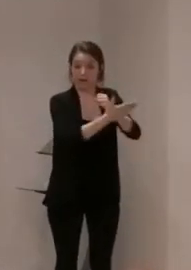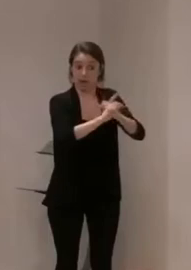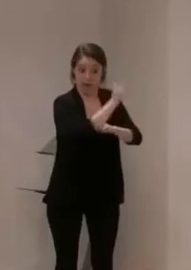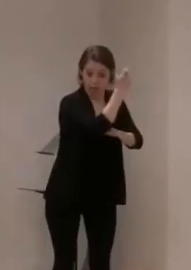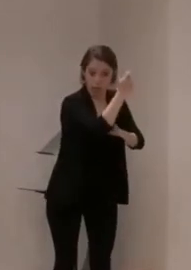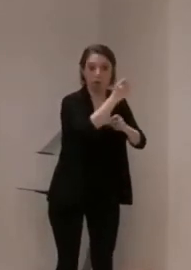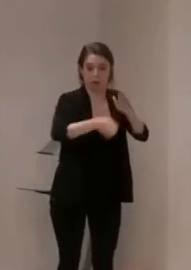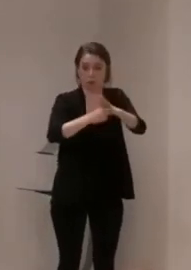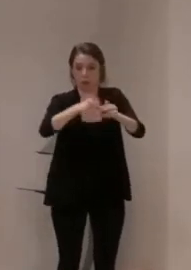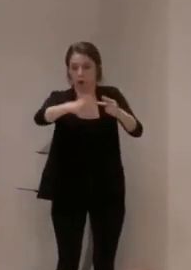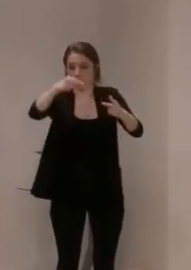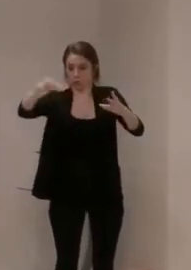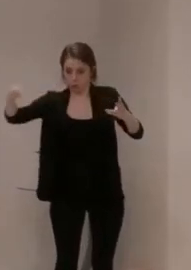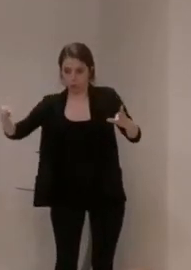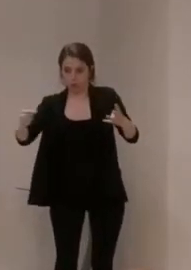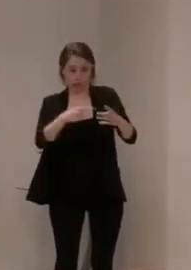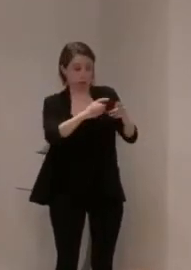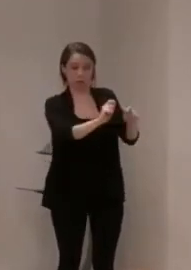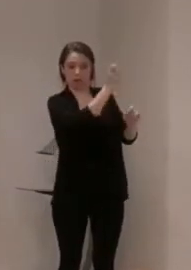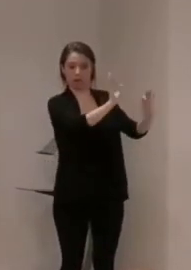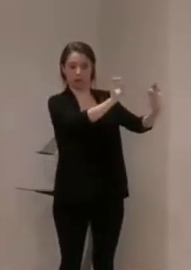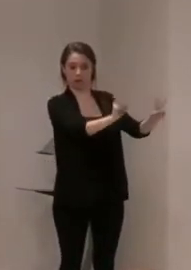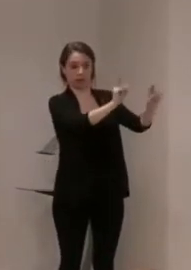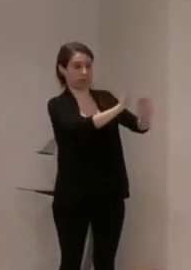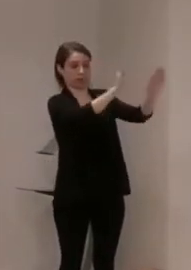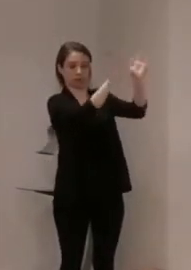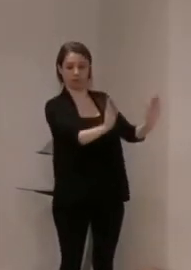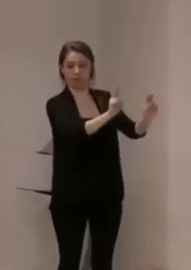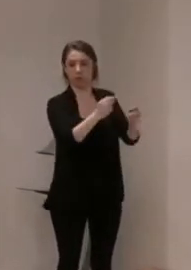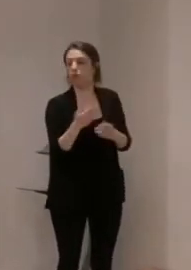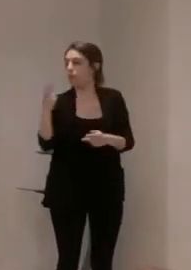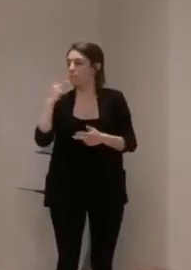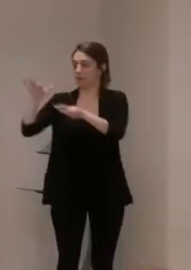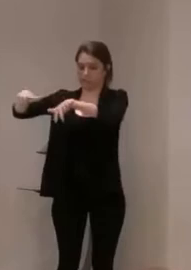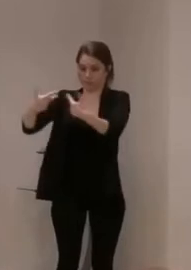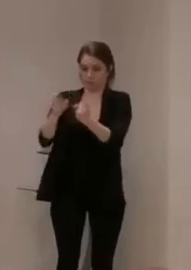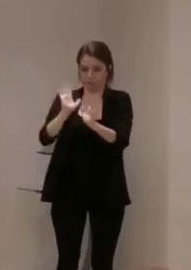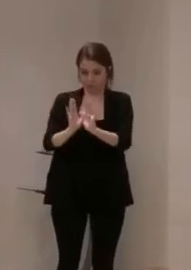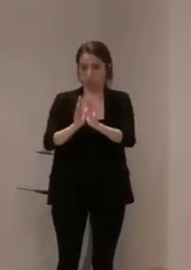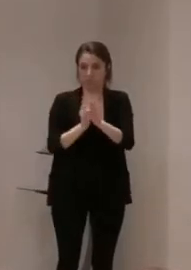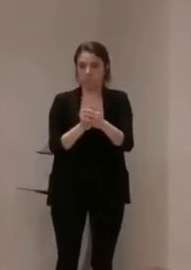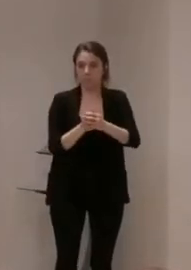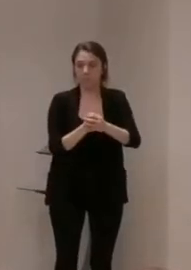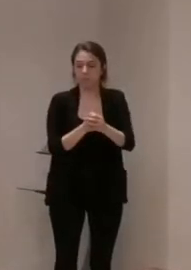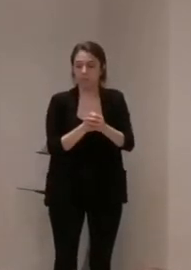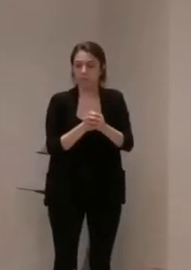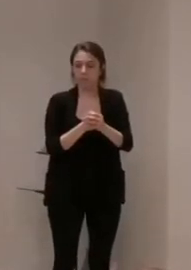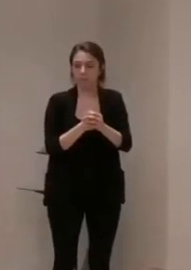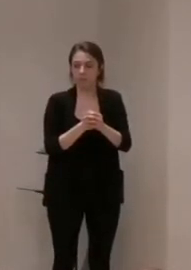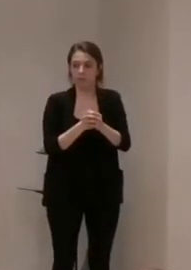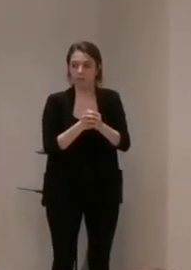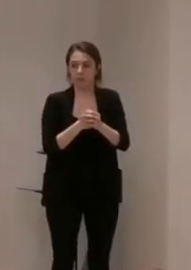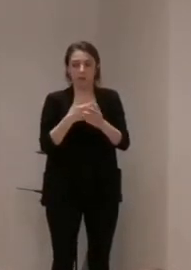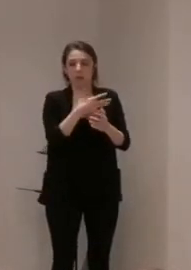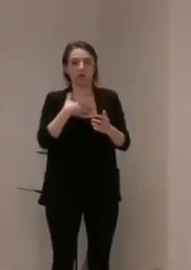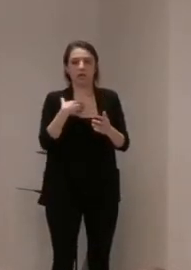més Via Laietanes, però també perquè l'objectiu és més global. Jo, si em permets, perquè no puc